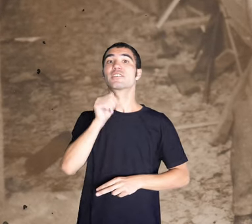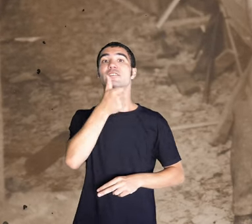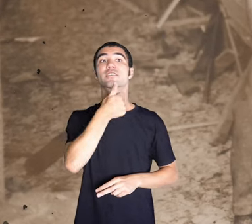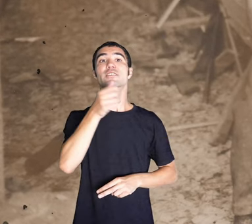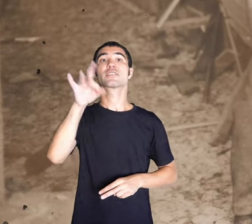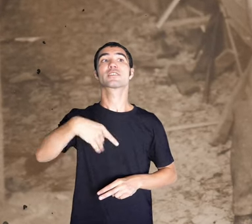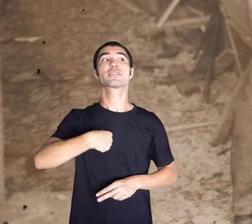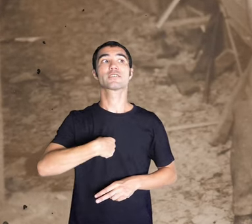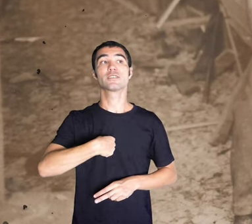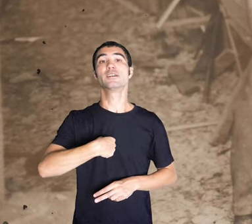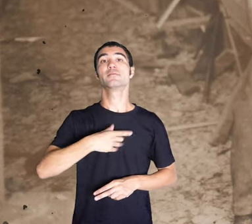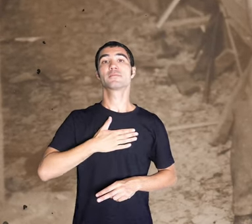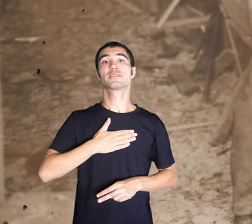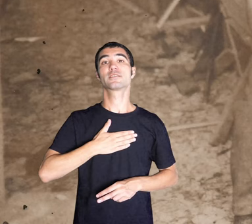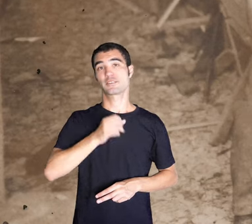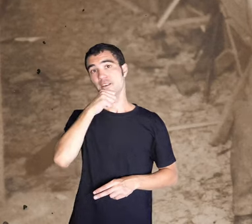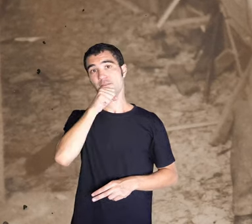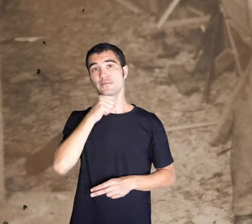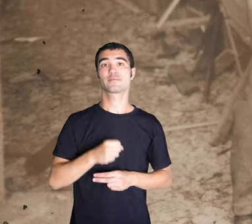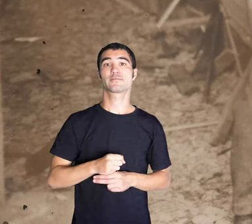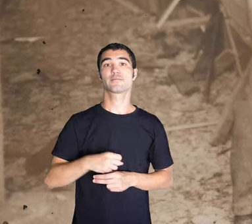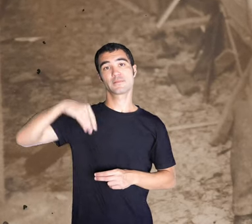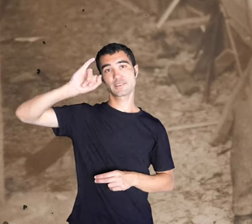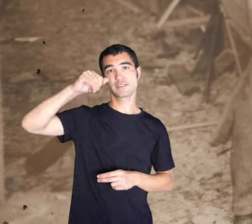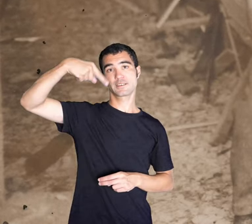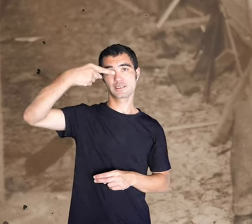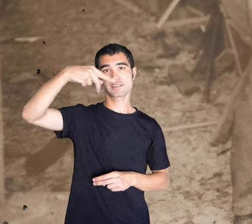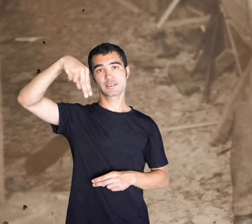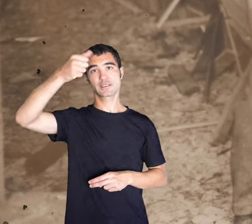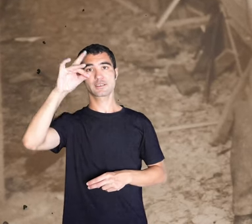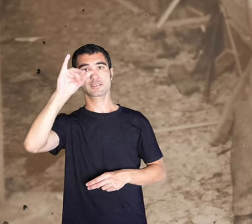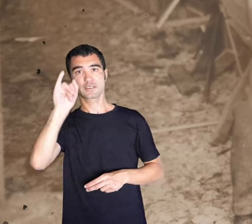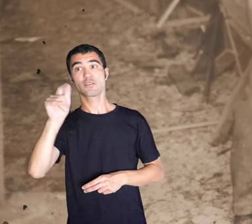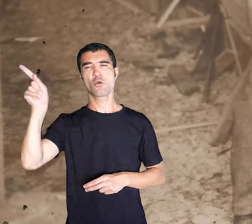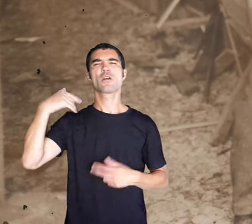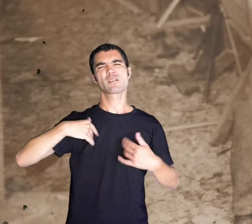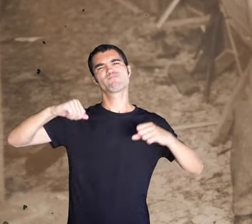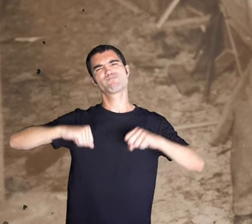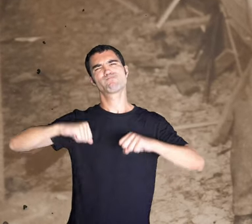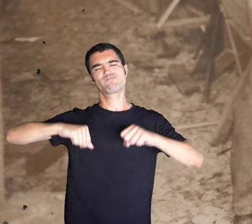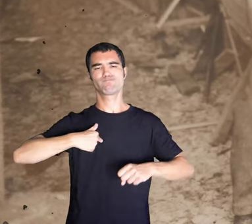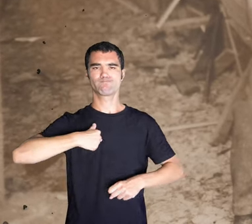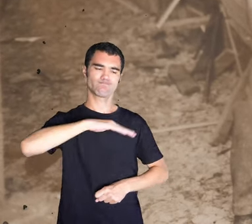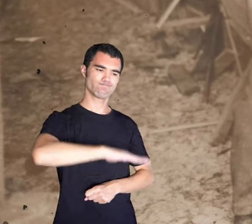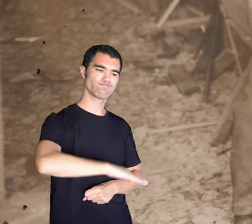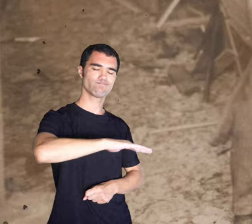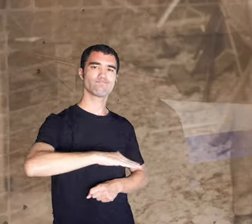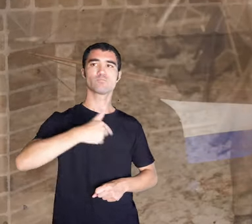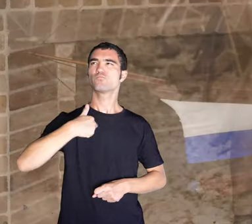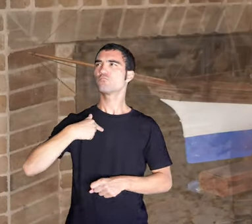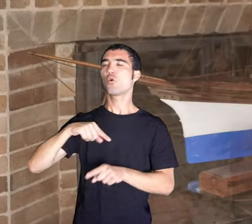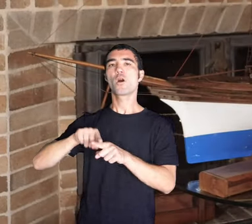també, i era bastant, ja tenia bastanta edat quan jo era nin, no vaig